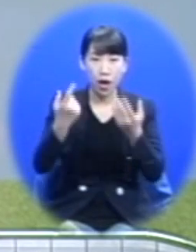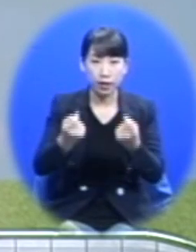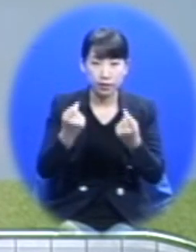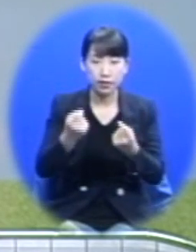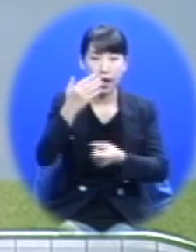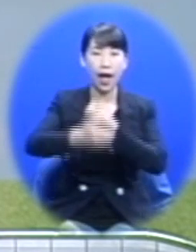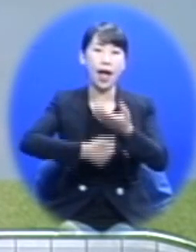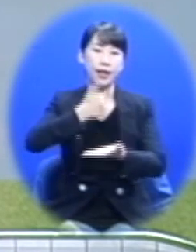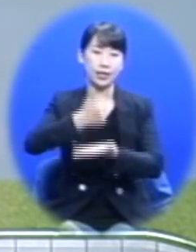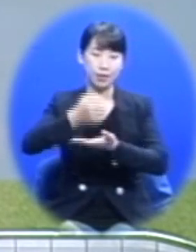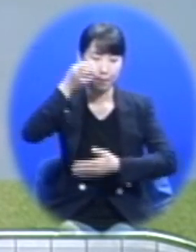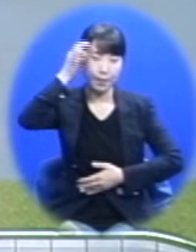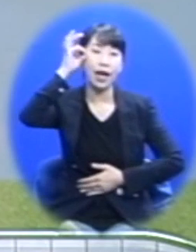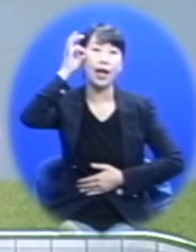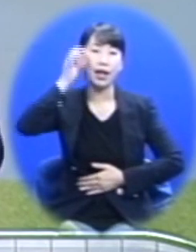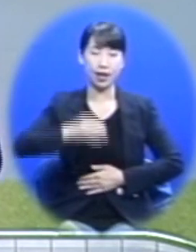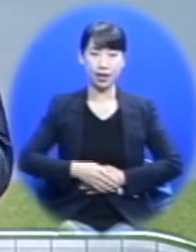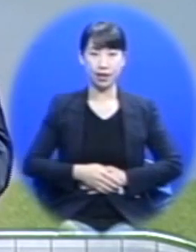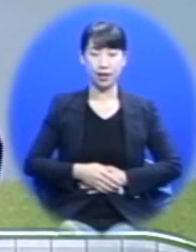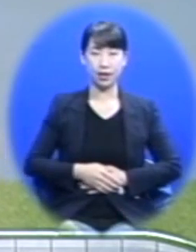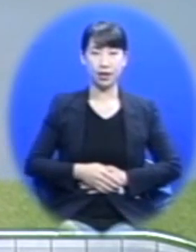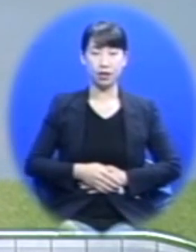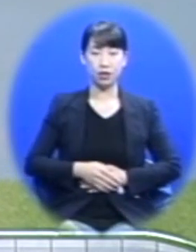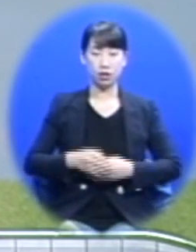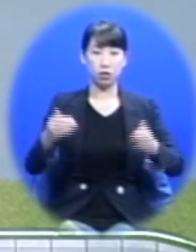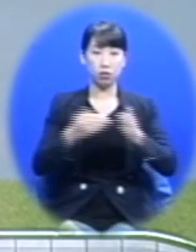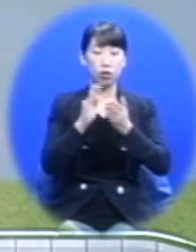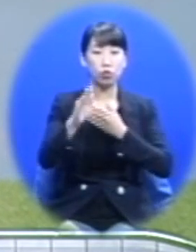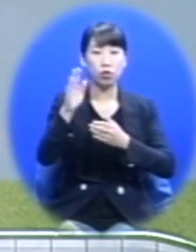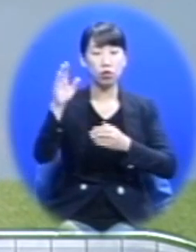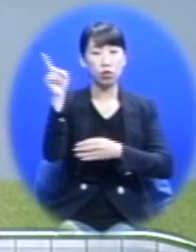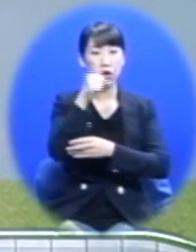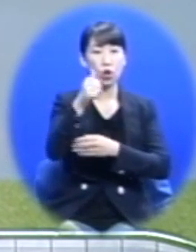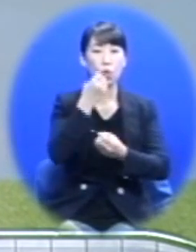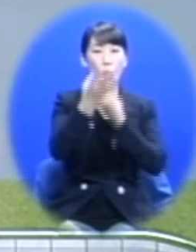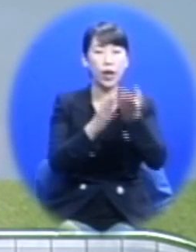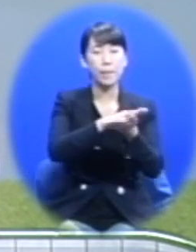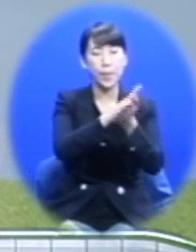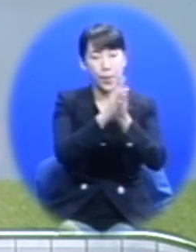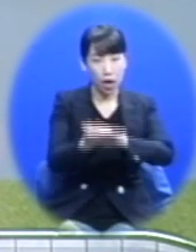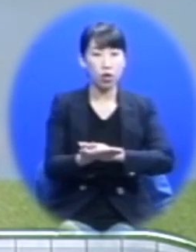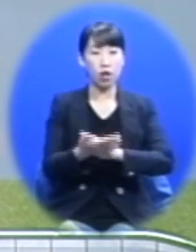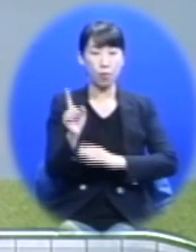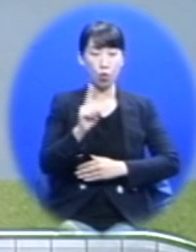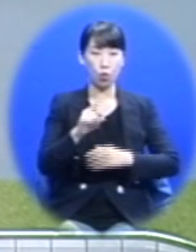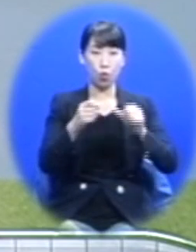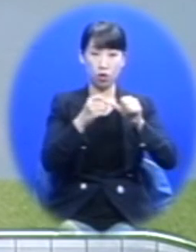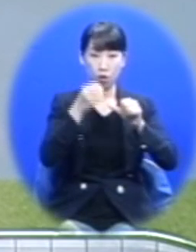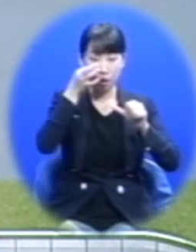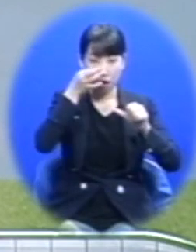하나님이시다. 그리고 다윗의 고백이 완전히 달라집니다. 5절 말씀에 보면 주님은 나의